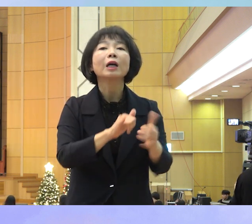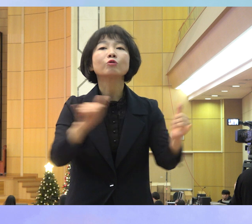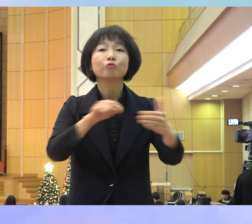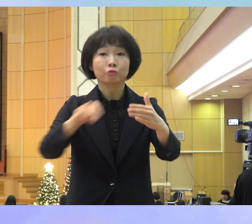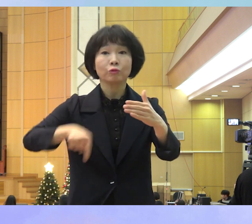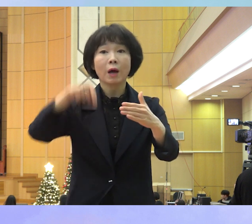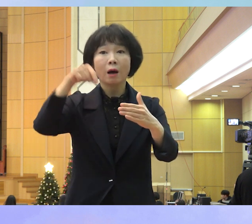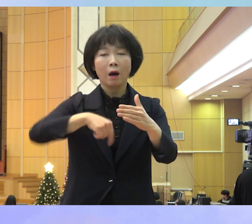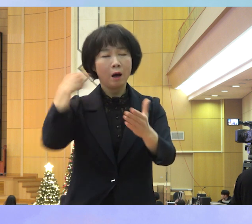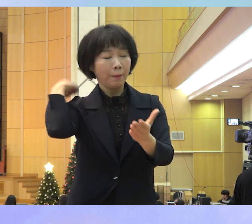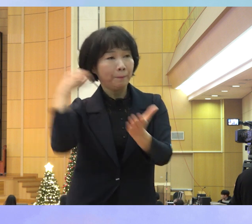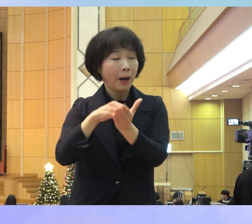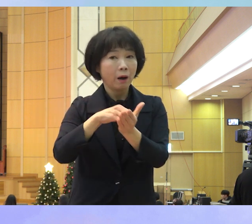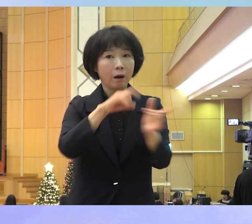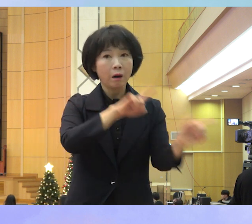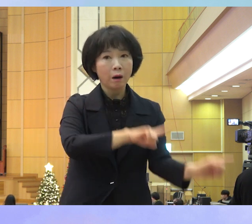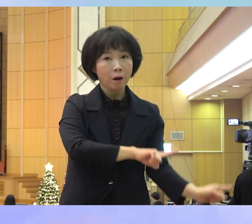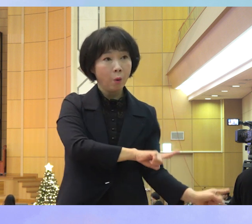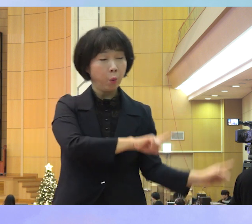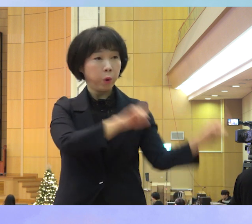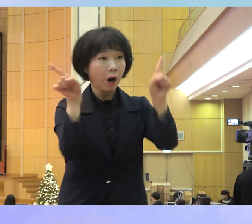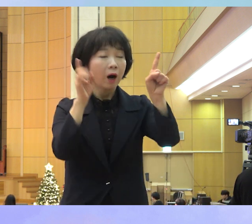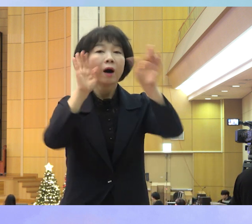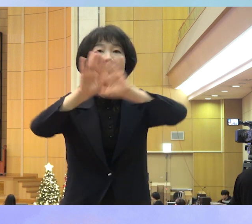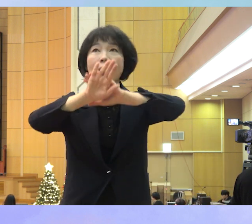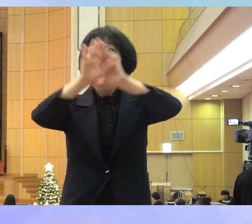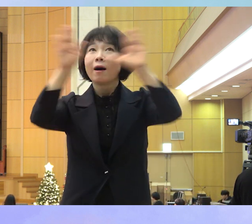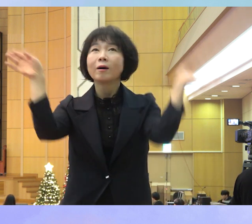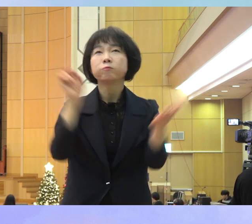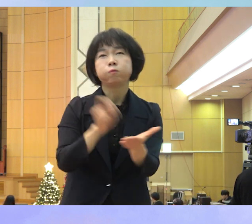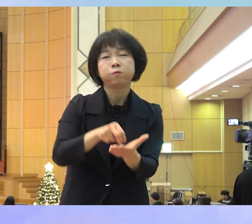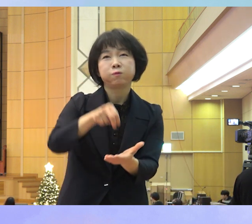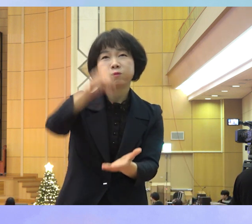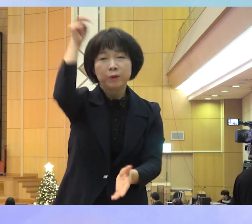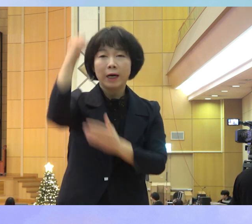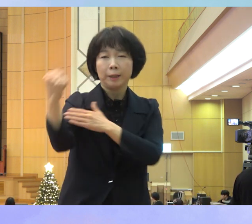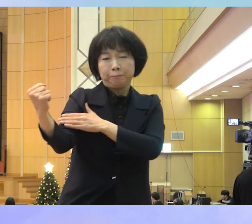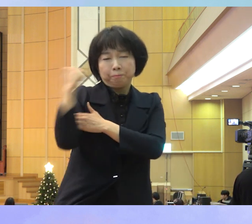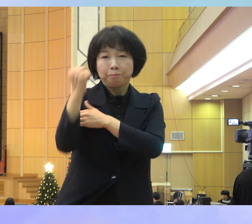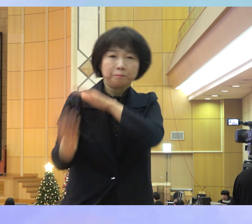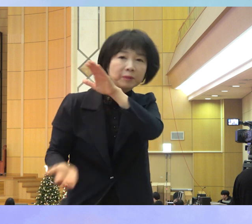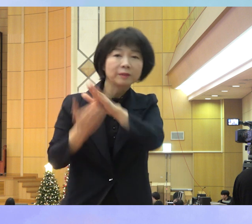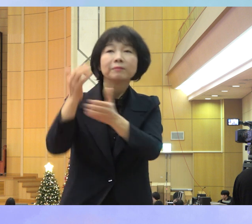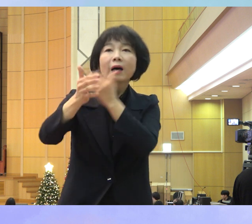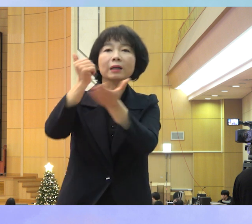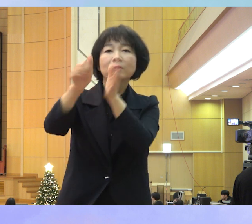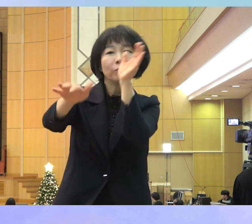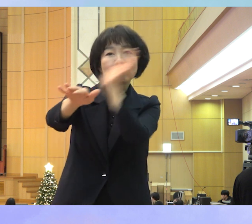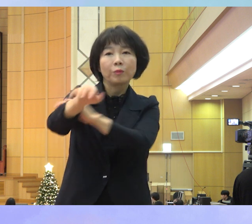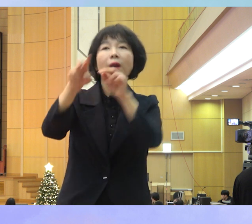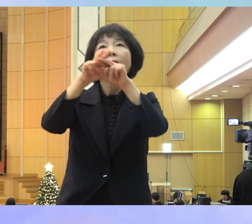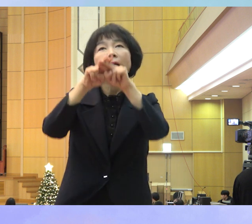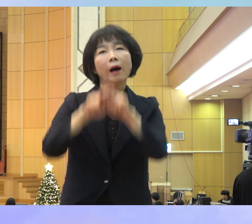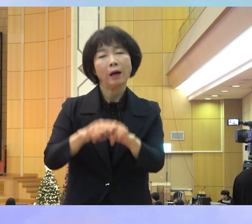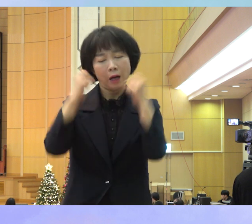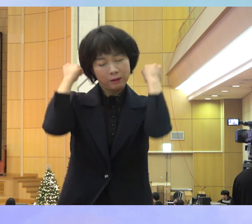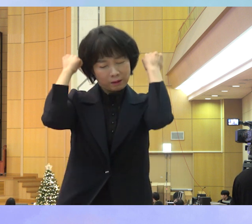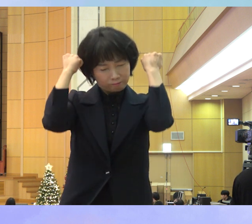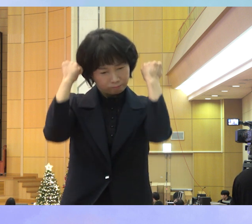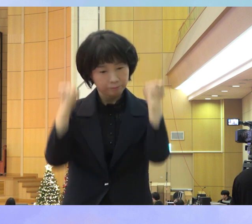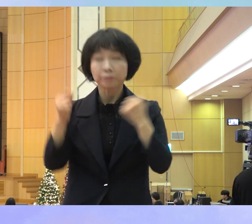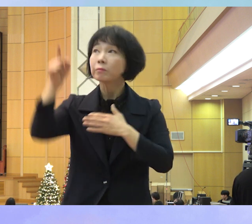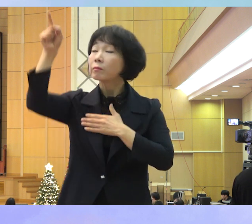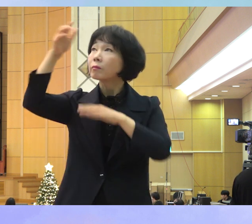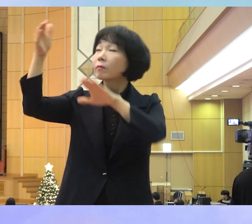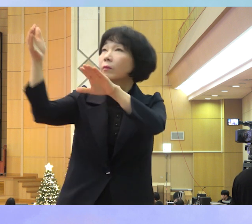지 사흘 만에 죽은 자 가운데서 다시 살아나시며 하늘에 오르사 전능하신 하나님